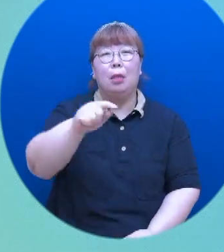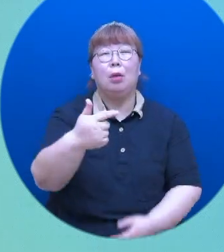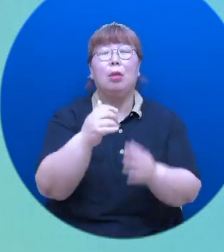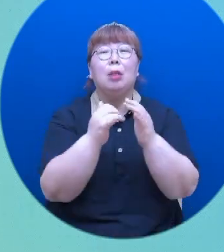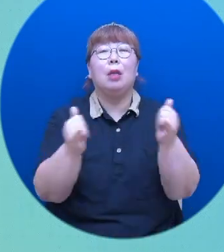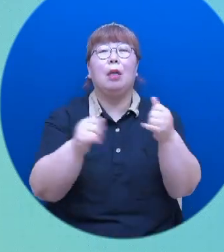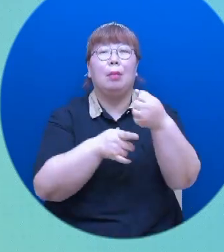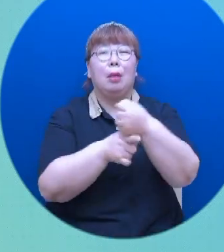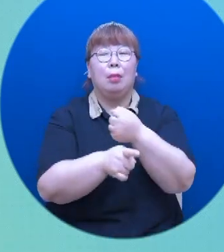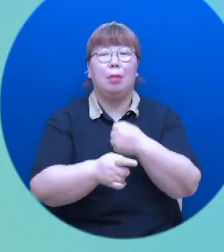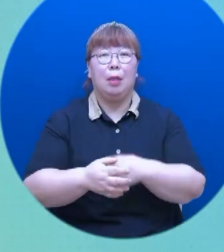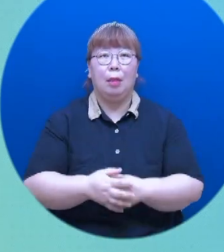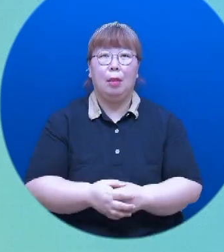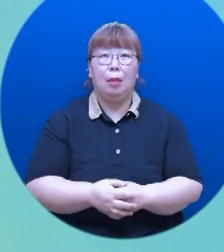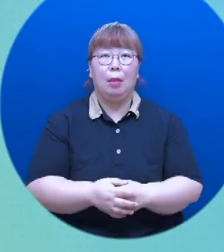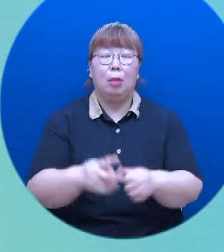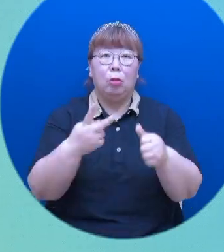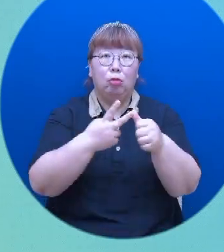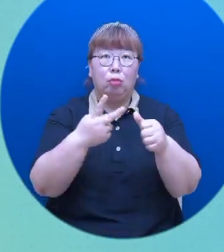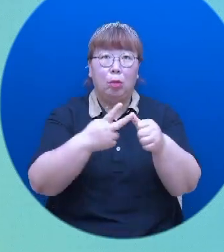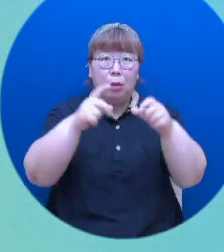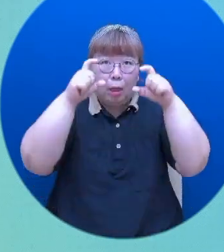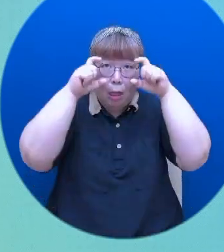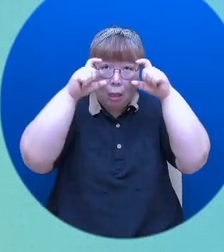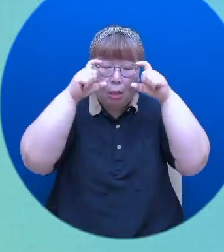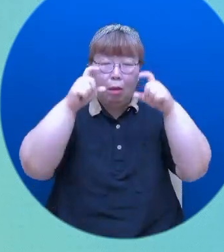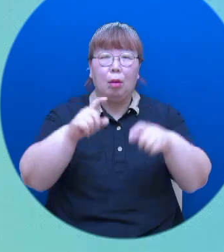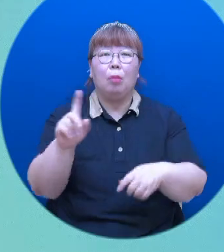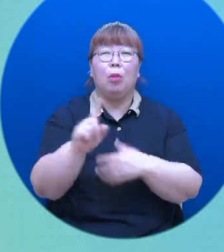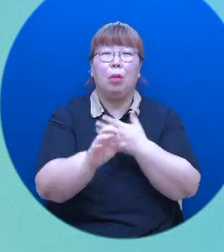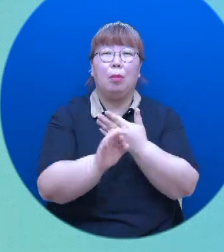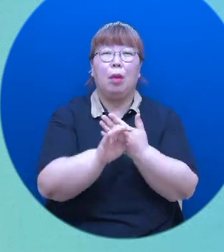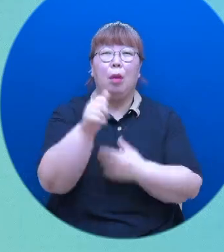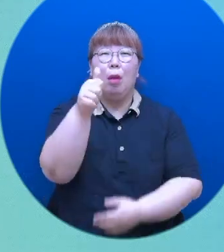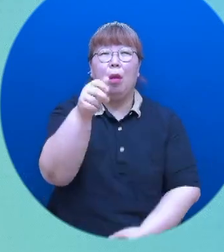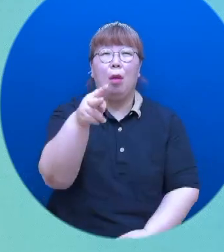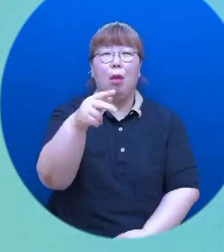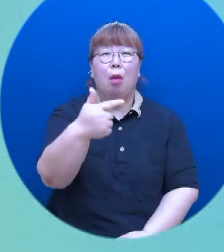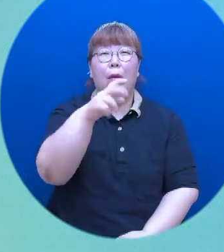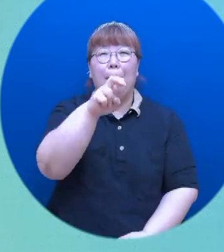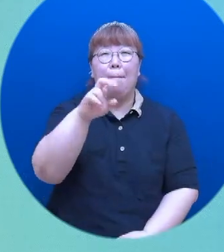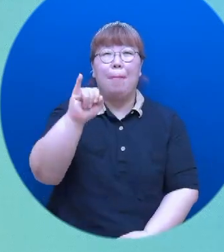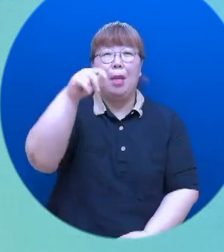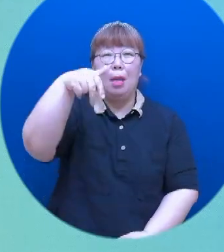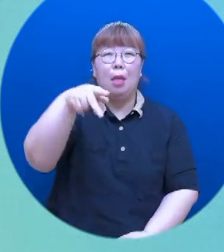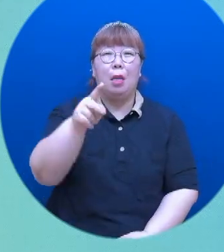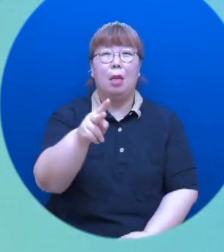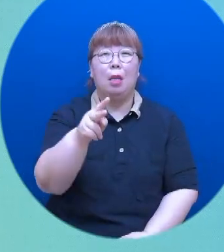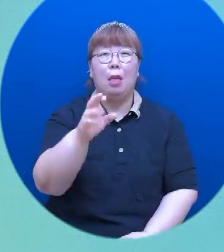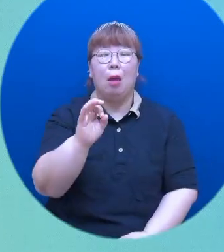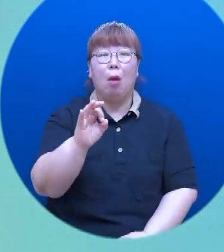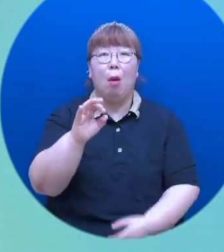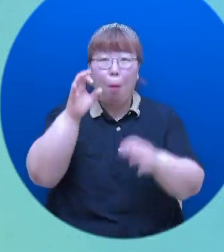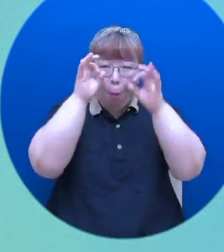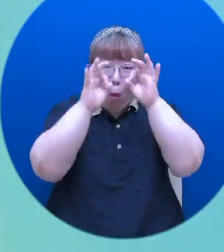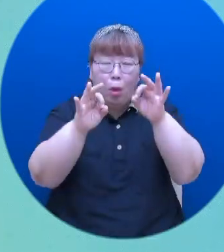해요. 두 번째 안경은 현미경이다. 보이는 것만이 전부